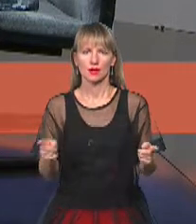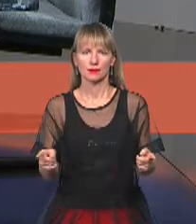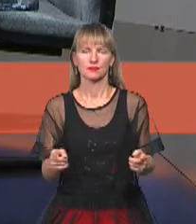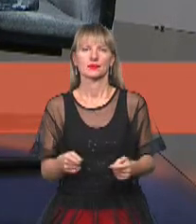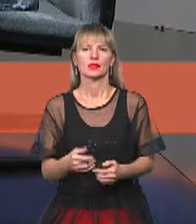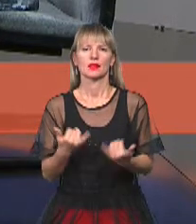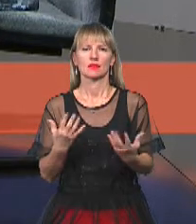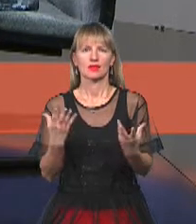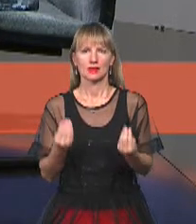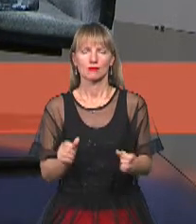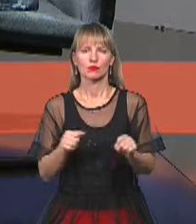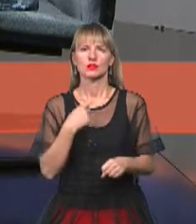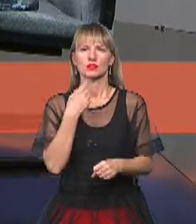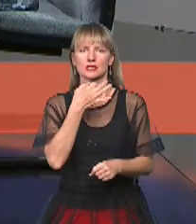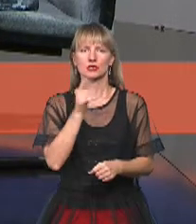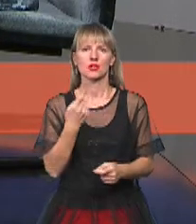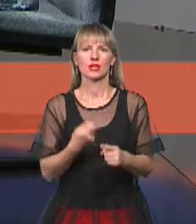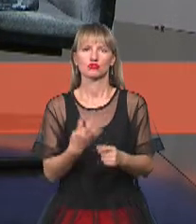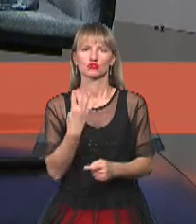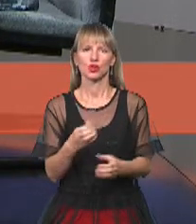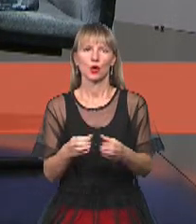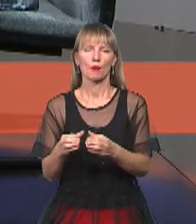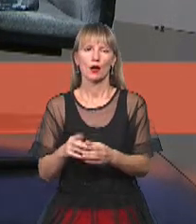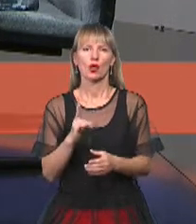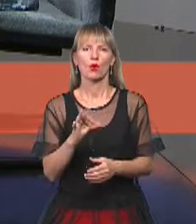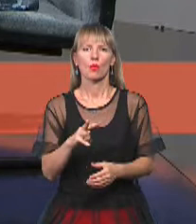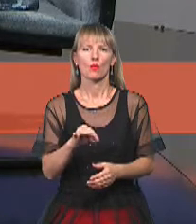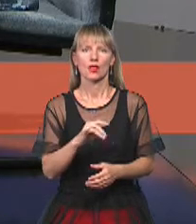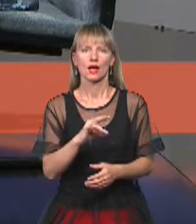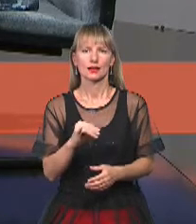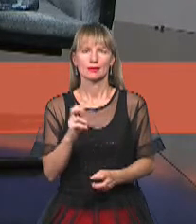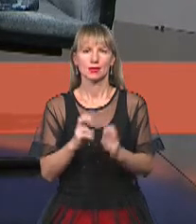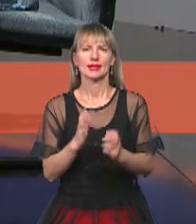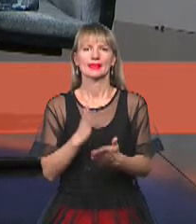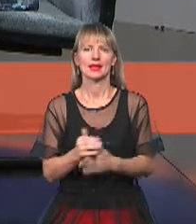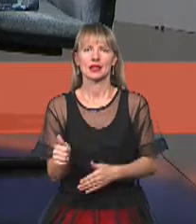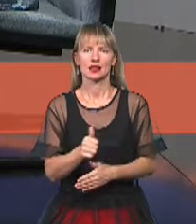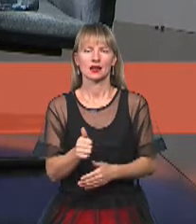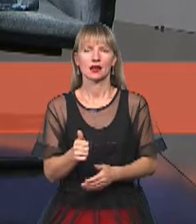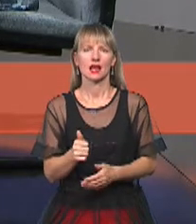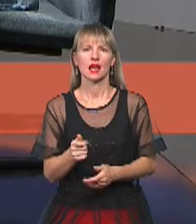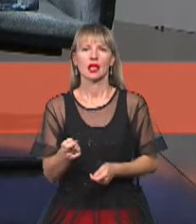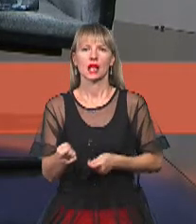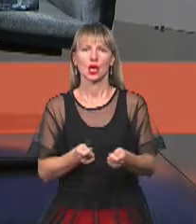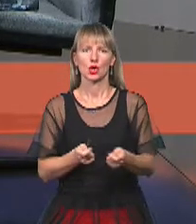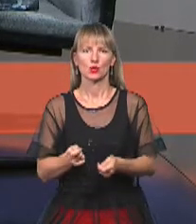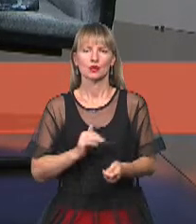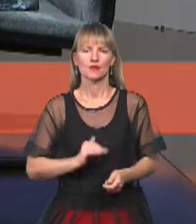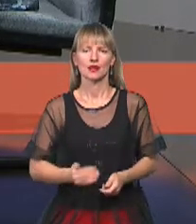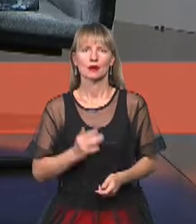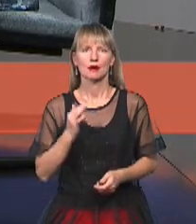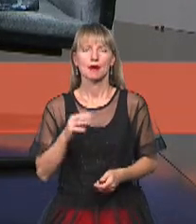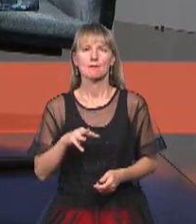можна сказати, що ці 4 компанії, комунальні підприємства, вони є лідерами. Керуючі компанії